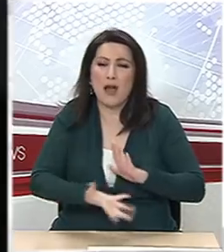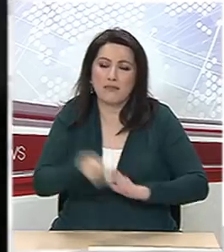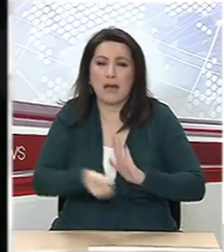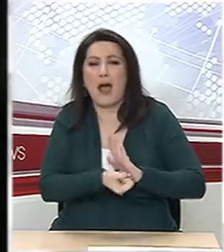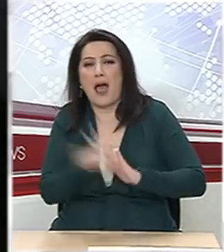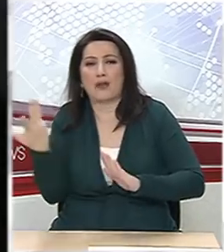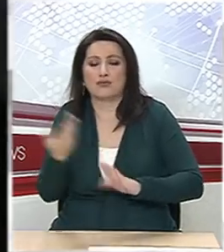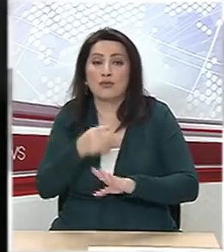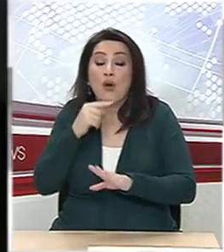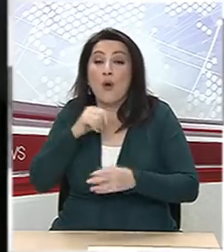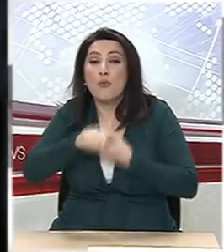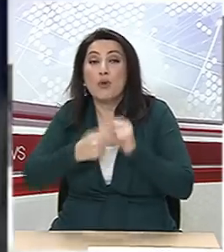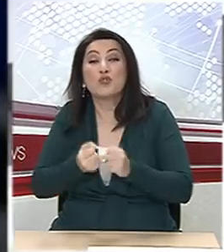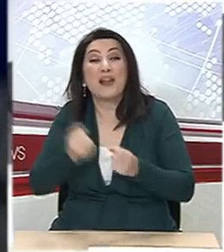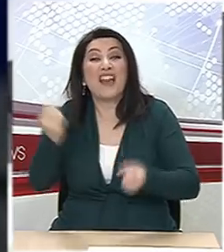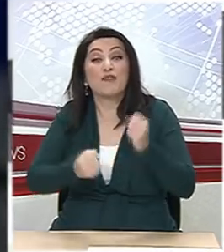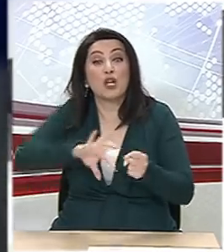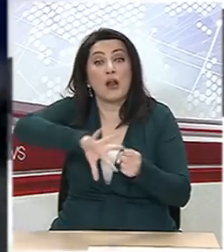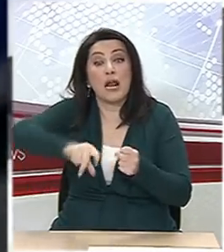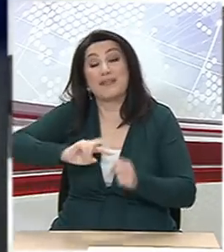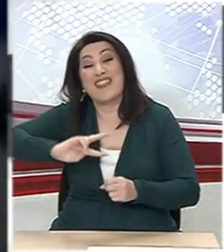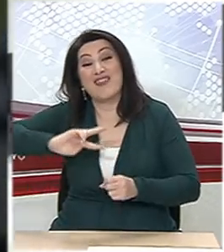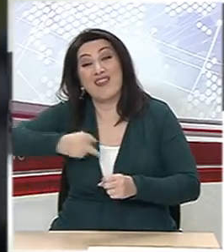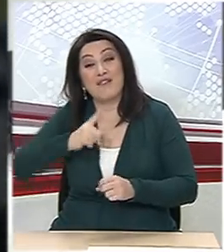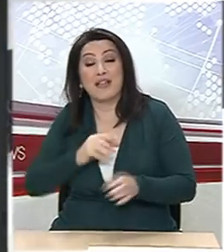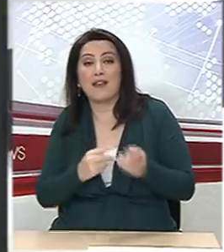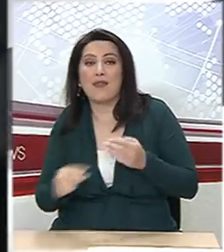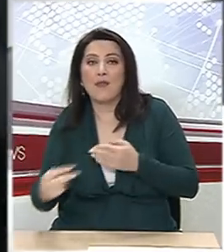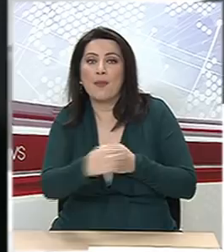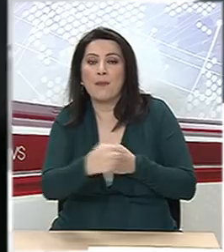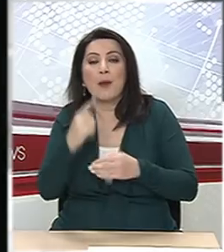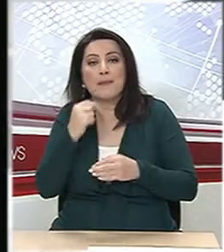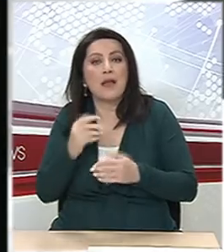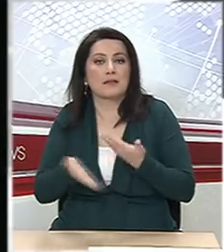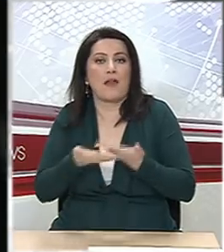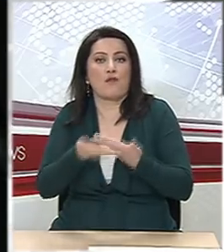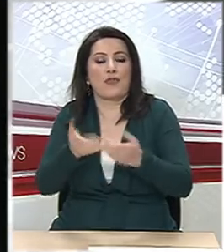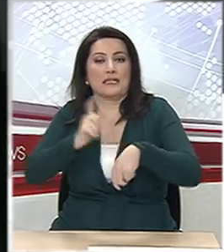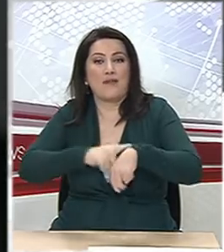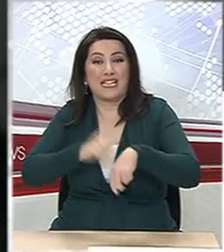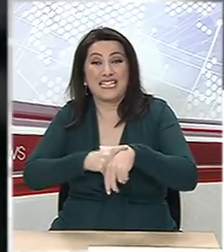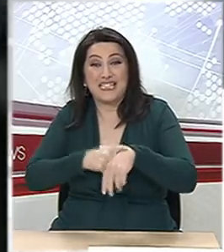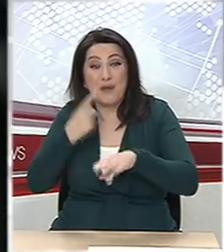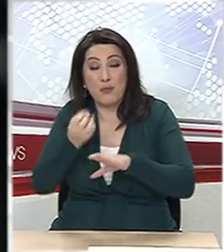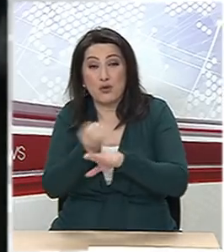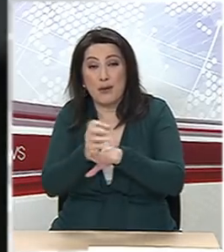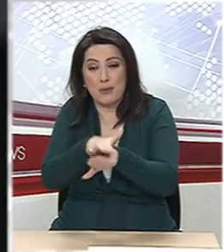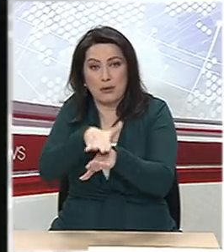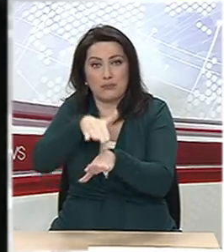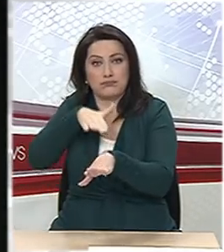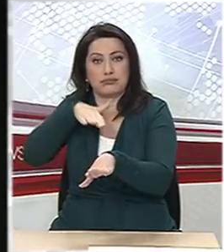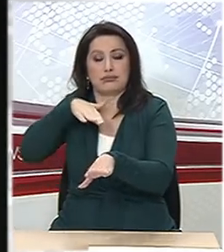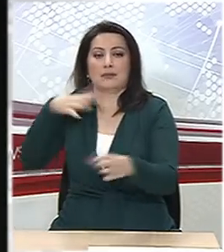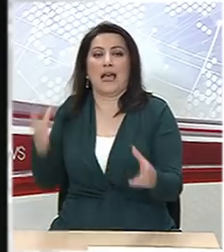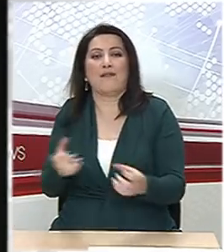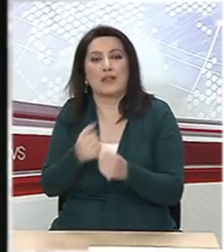του και τη βγάζει έξω. Προσπαθεί να κλέψει το όχημα. Η δεύτερη αστυνομικός βγαίνει για να βοηθήσει τη συνάδελφό της την ώρα που το περιπολικό φεύγει προς τα πίσω. Ευτυχώς για